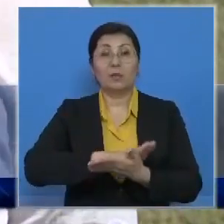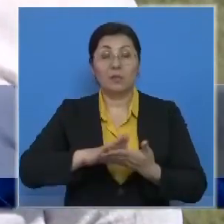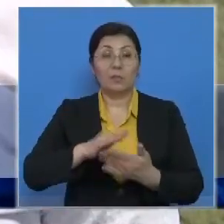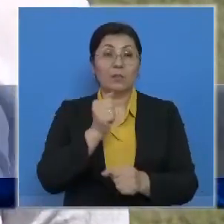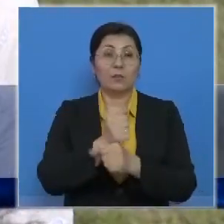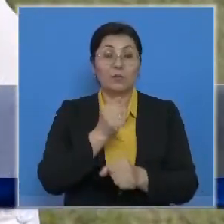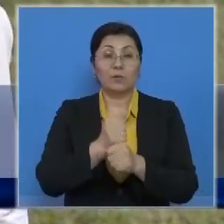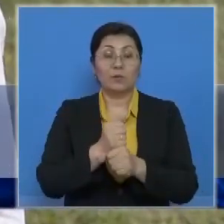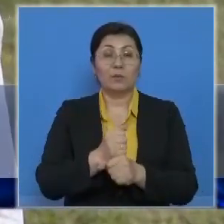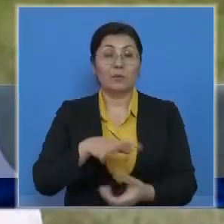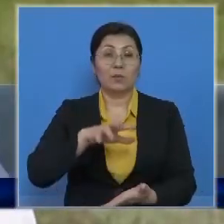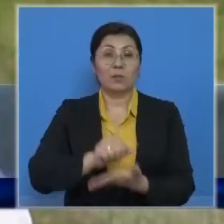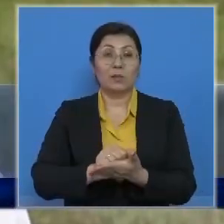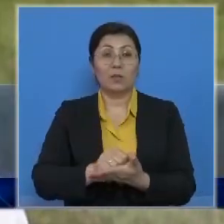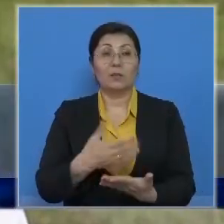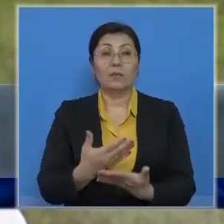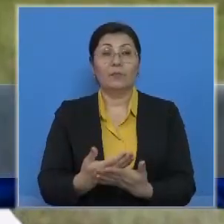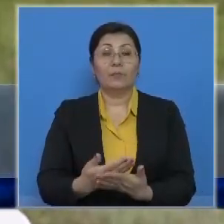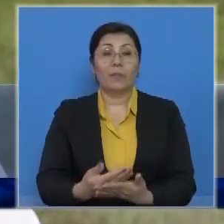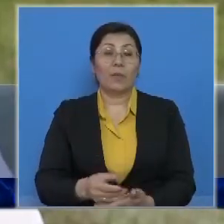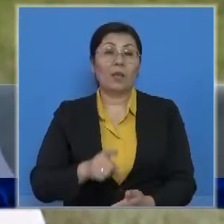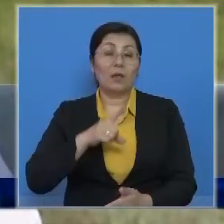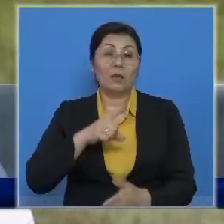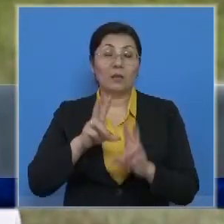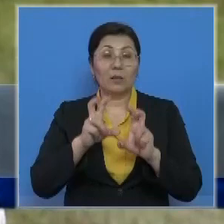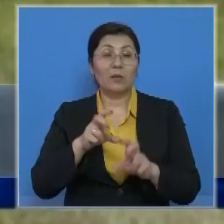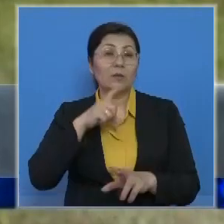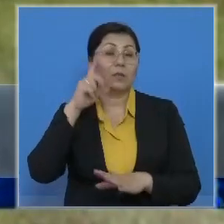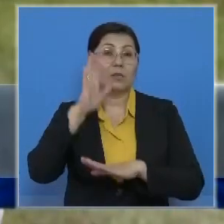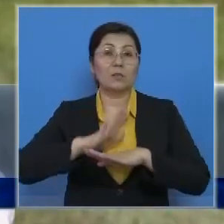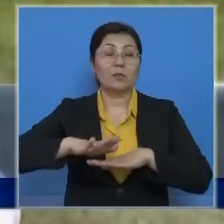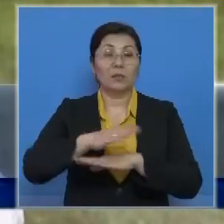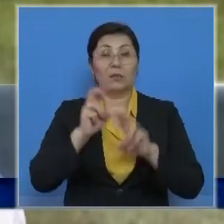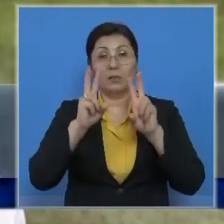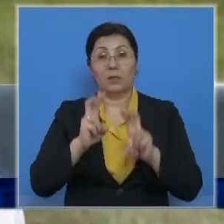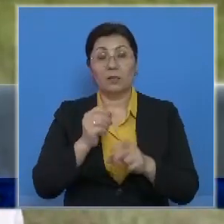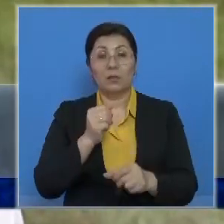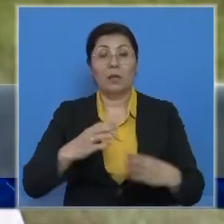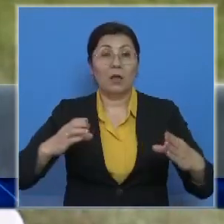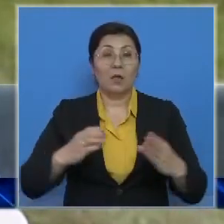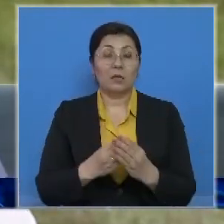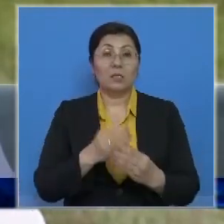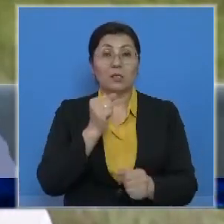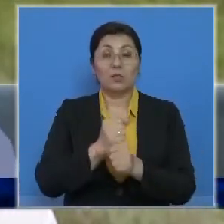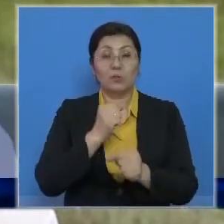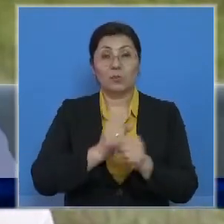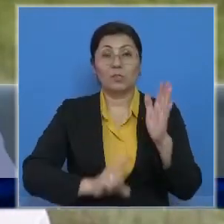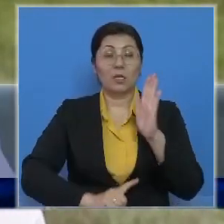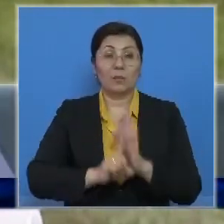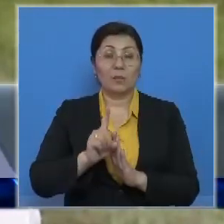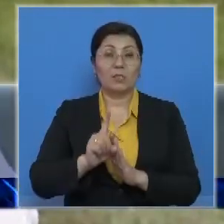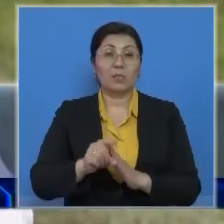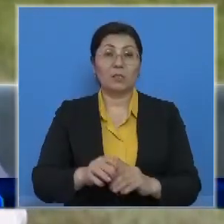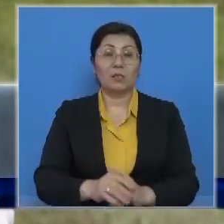жұмыстарымен айналысады. Жасыл ел жасақтары жазғы жұмыстарға бастап кетті.